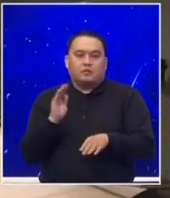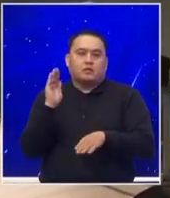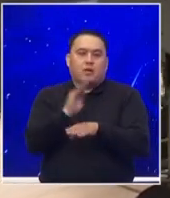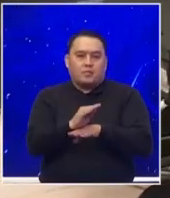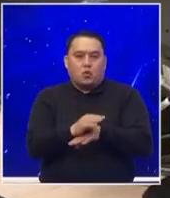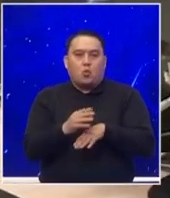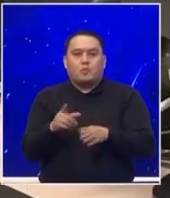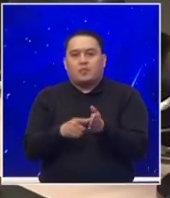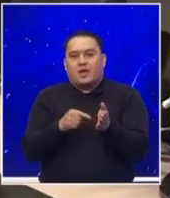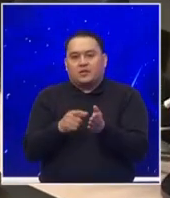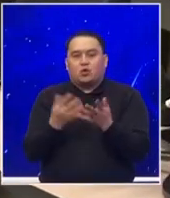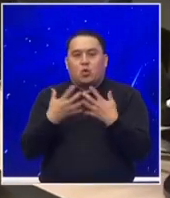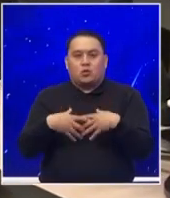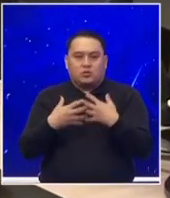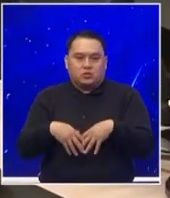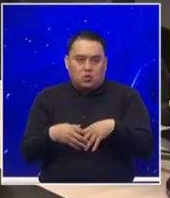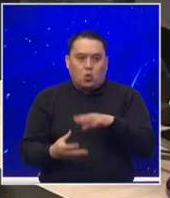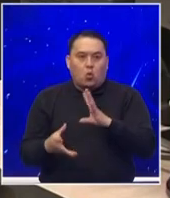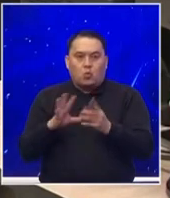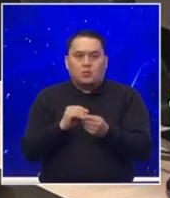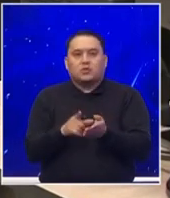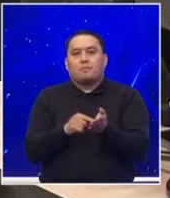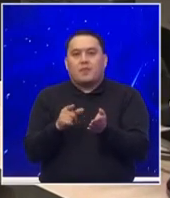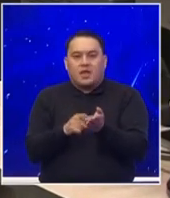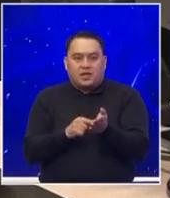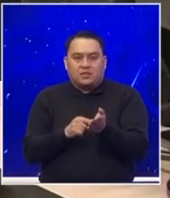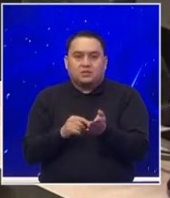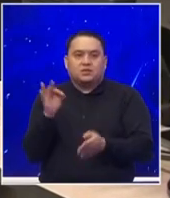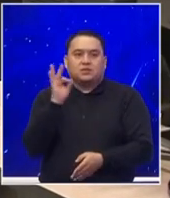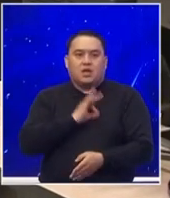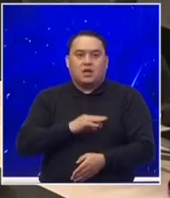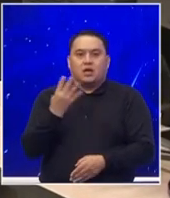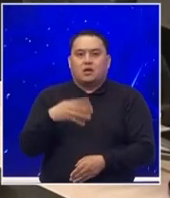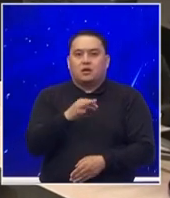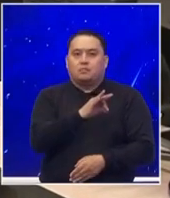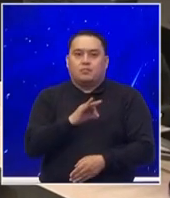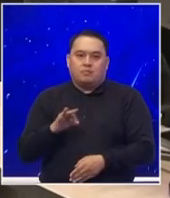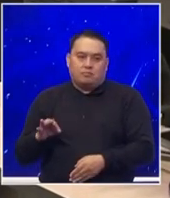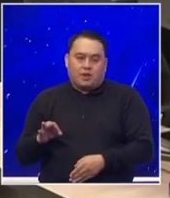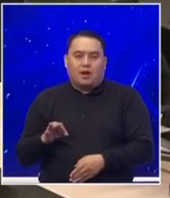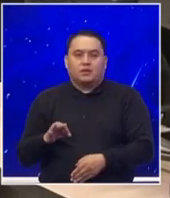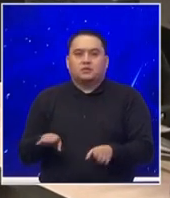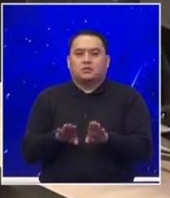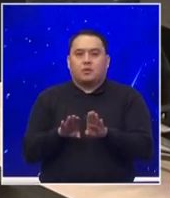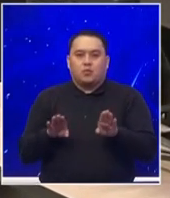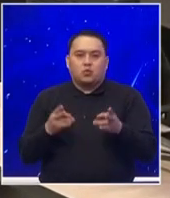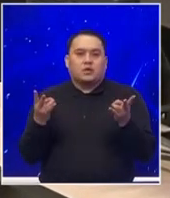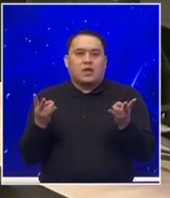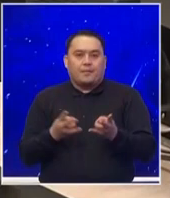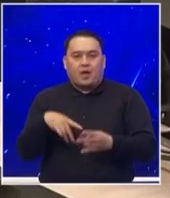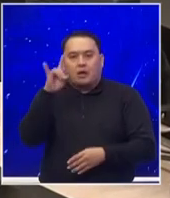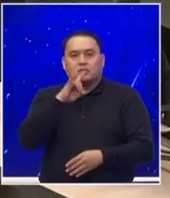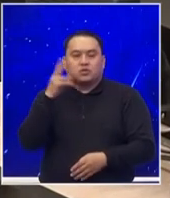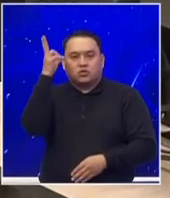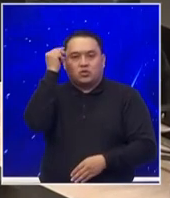қосылатын зейнетақыны қоса есептегенде, сомма зейнетке шығар алдындағы табыстың 40%-нан кем болмауы керек. Мұндай қазақстандықтар